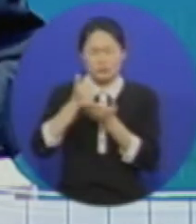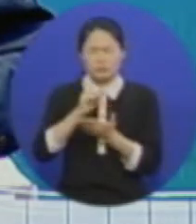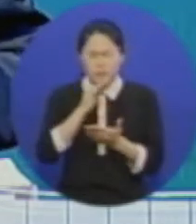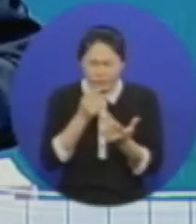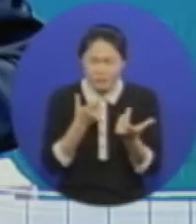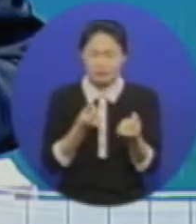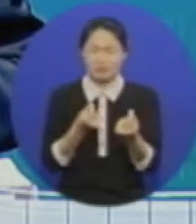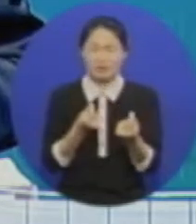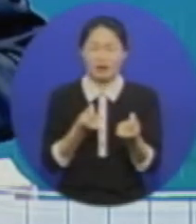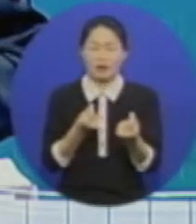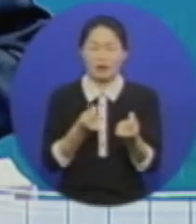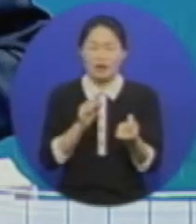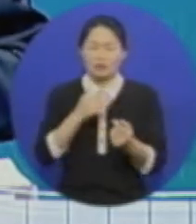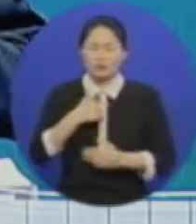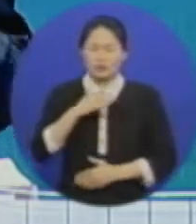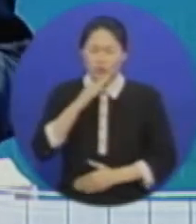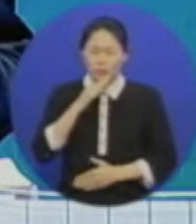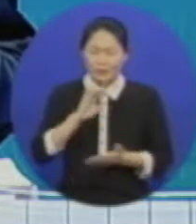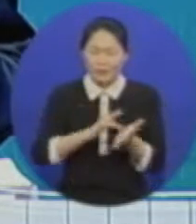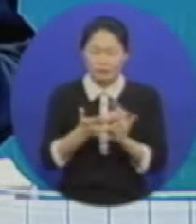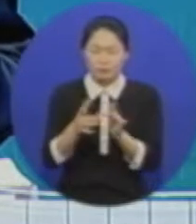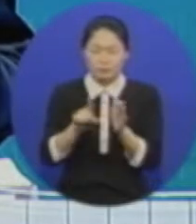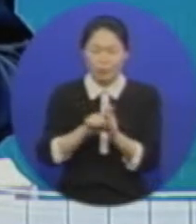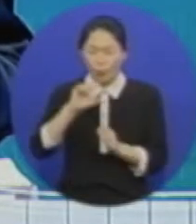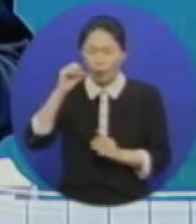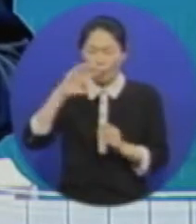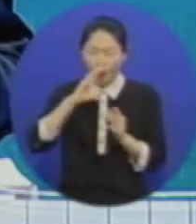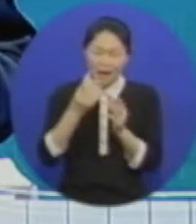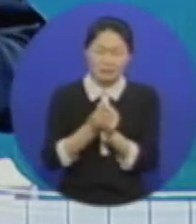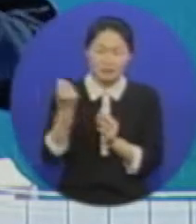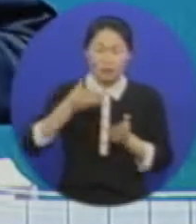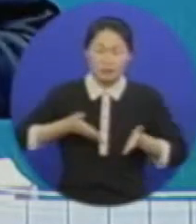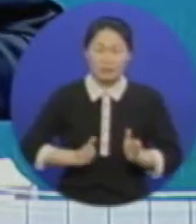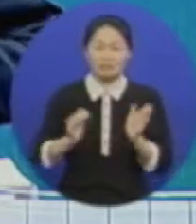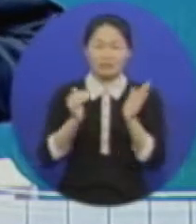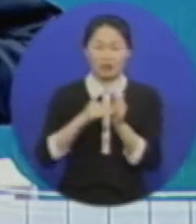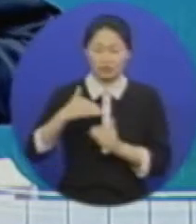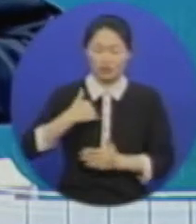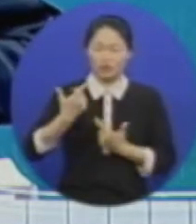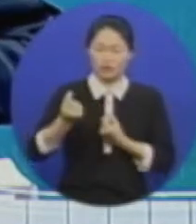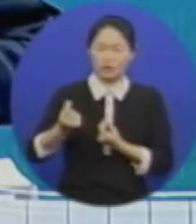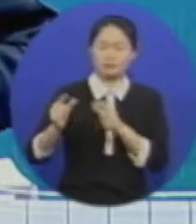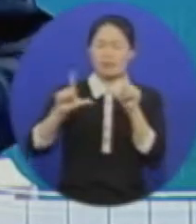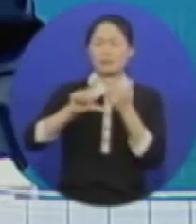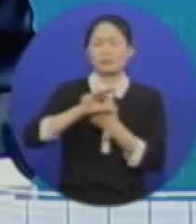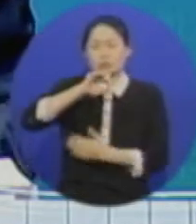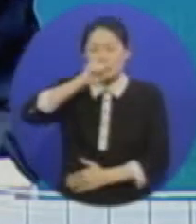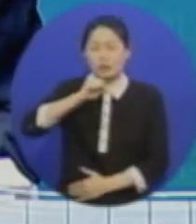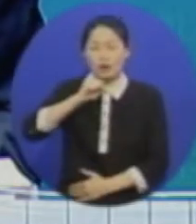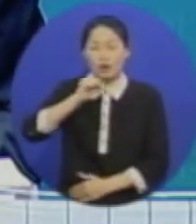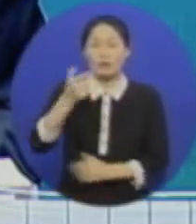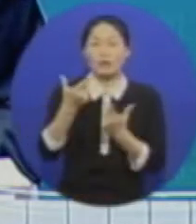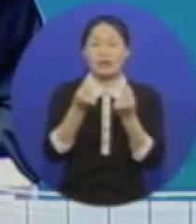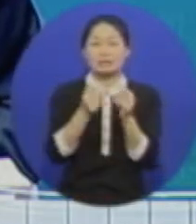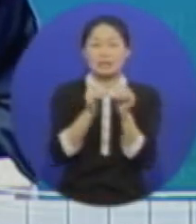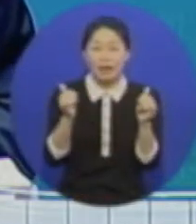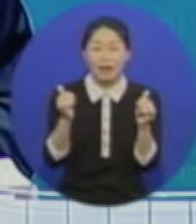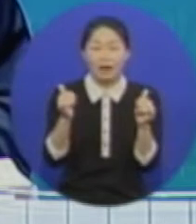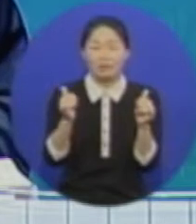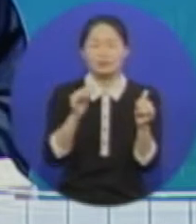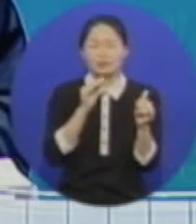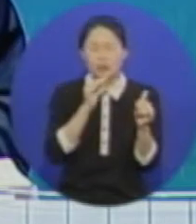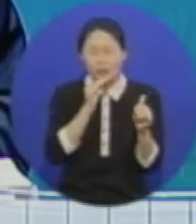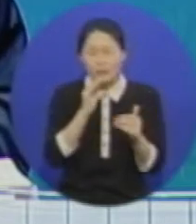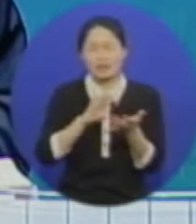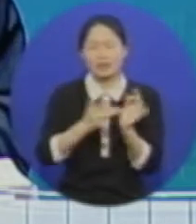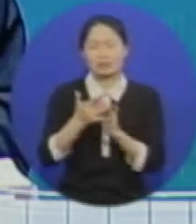저는 정말 예수 믿고 완전히 거듭나 써요 저처럼 살면 좋겠어요 이런 분들은 정말